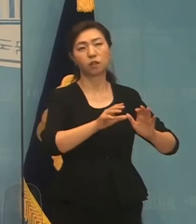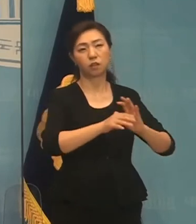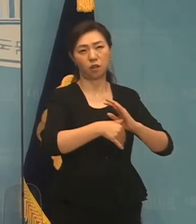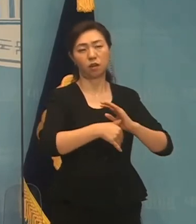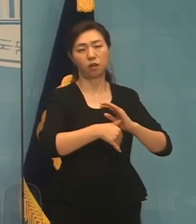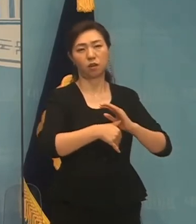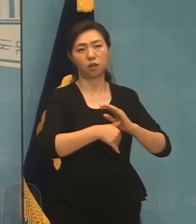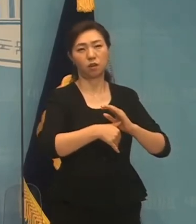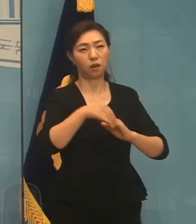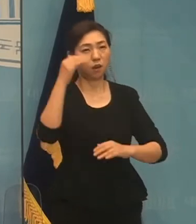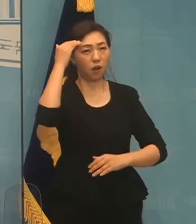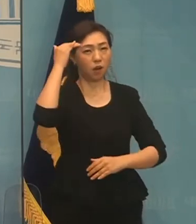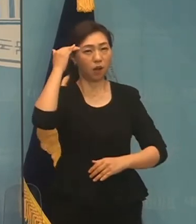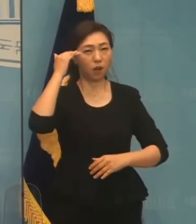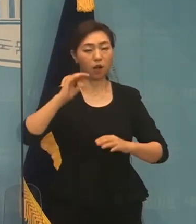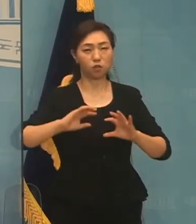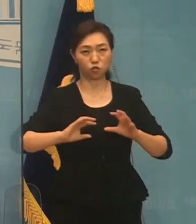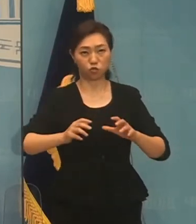대한민국,